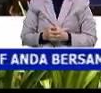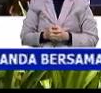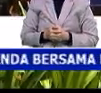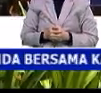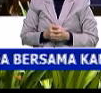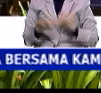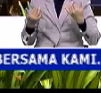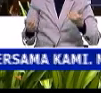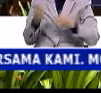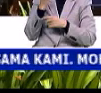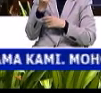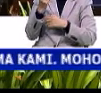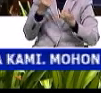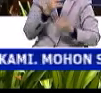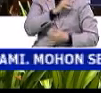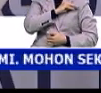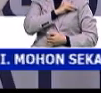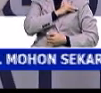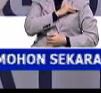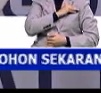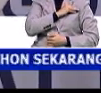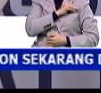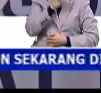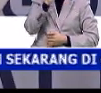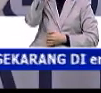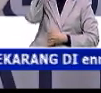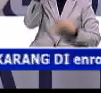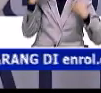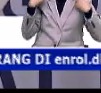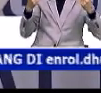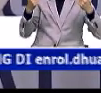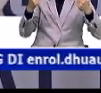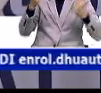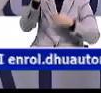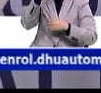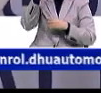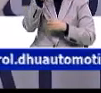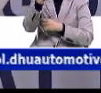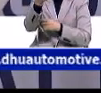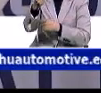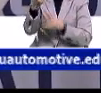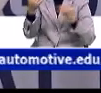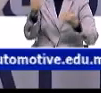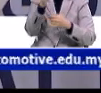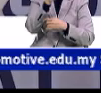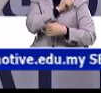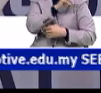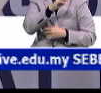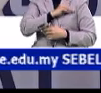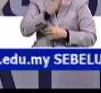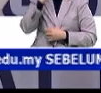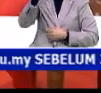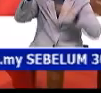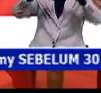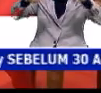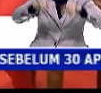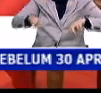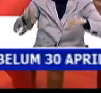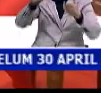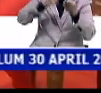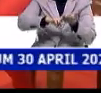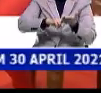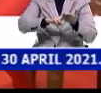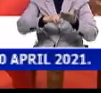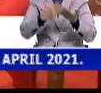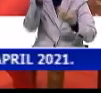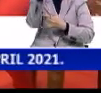Melihat perkembangan itu, menterinya Datuk Seri Dr. Adham Baba berkata, kementerian juga akan mengkaji punca pendaftaran vaksin